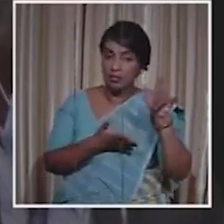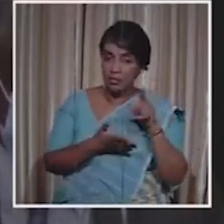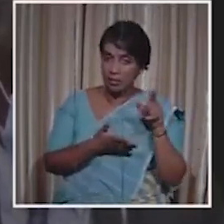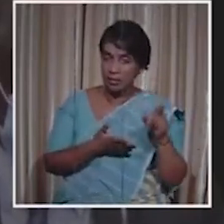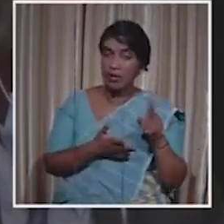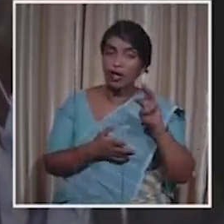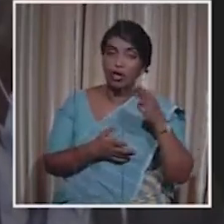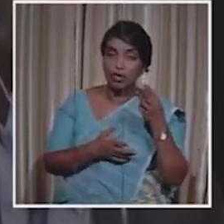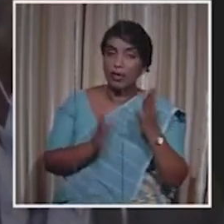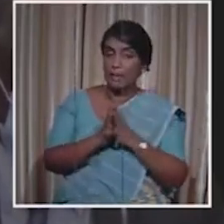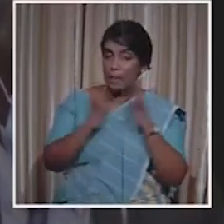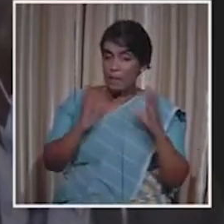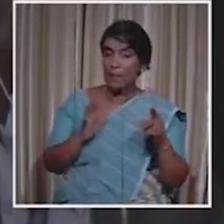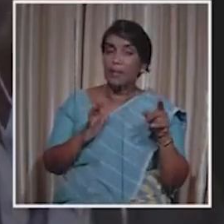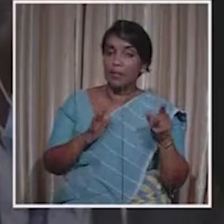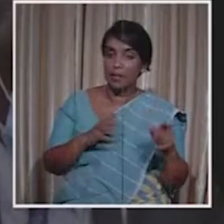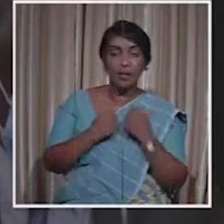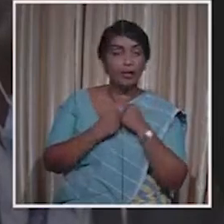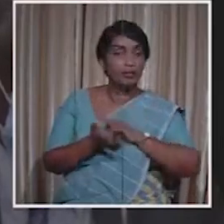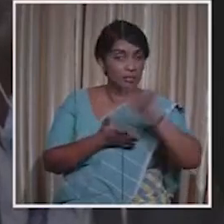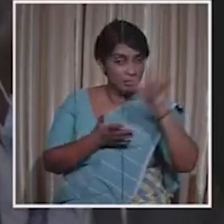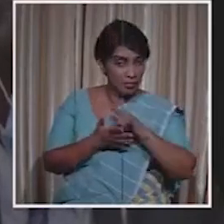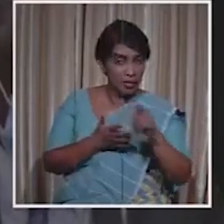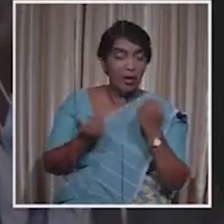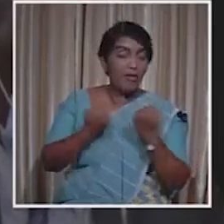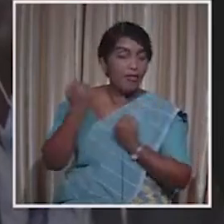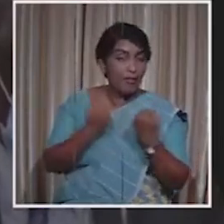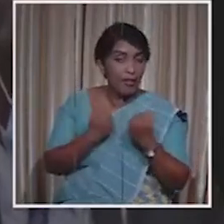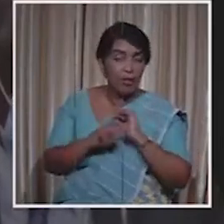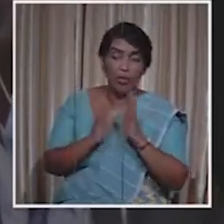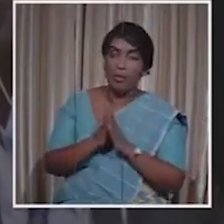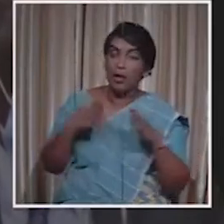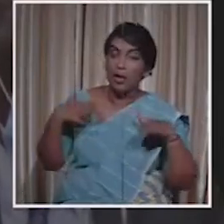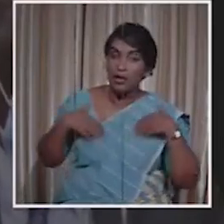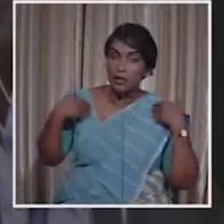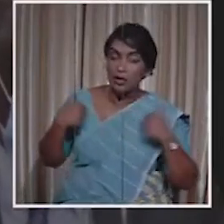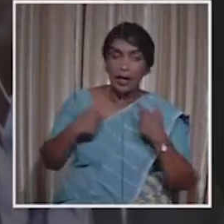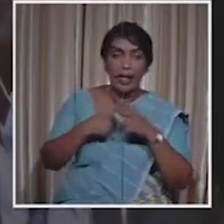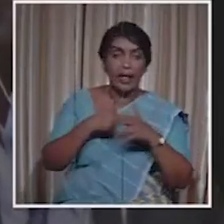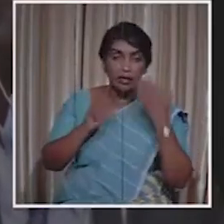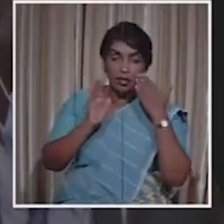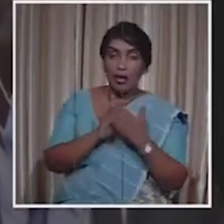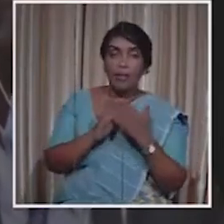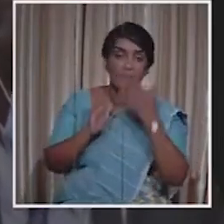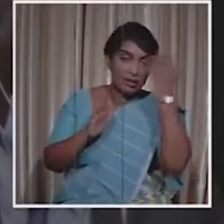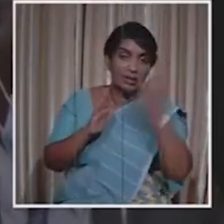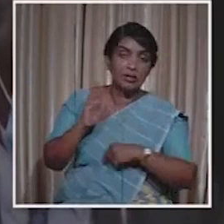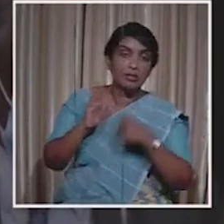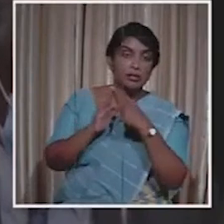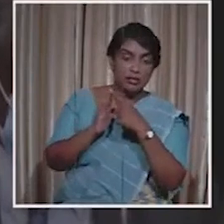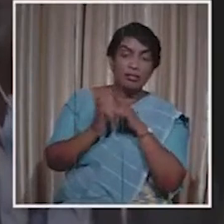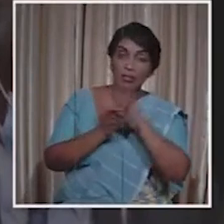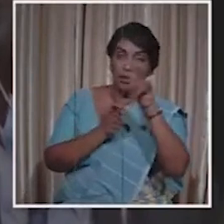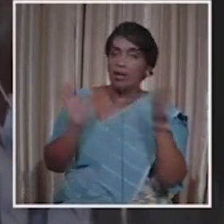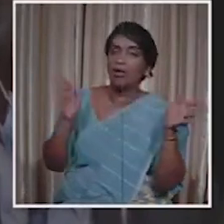300-க்கும் மேற்பட்ட விமானங்கள் தரையிறங்கி செல்லுகின்ற பொழுது சுகாதார காரணங்களை காட்டி பலாலி விமான நிலையம் மூடப்பட்டிருக்கிறது. இது என்னளவு நியாயம்?